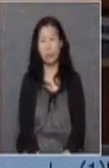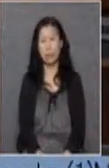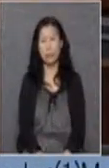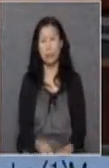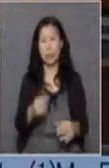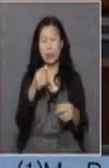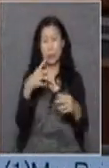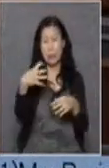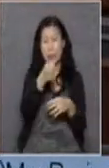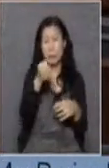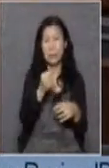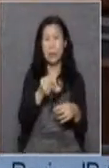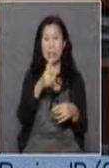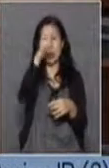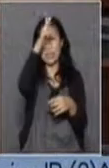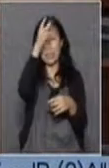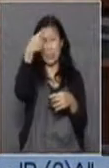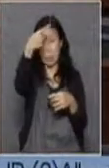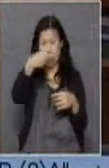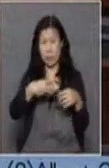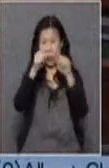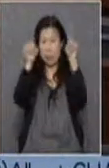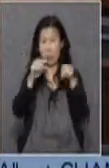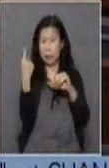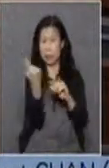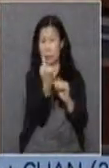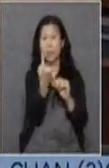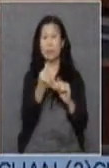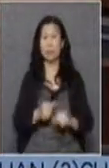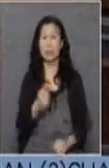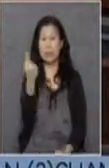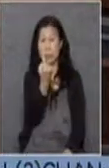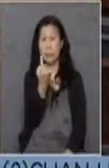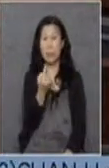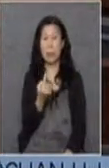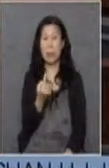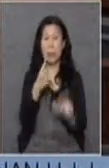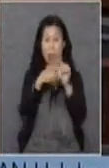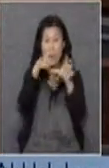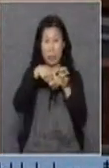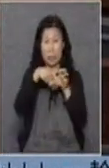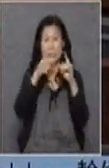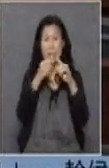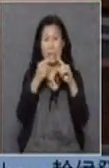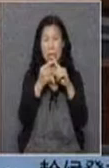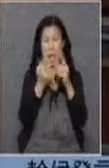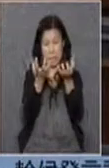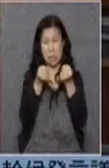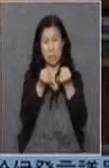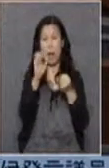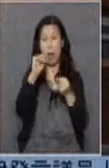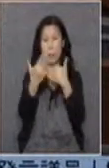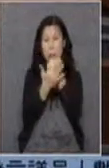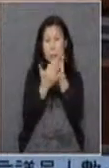主席，喺施政報告之中，唯一可以講係令到中產人士受惠嘅，就